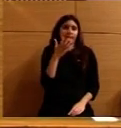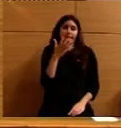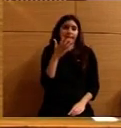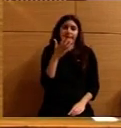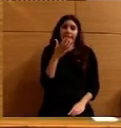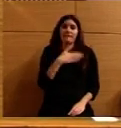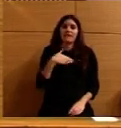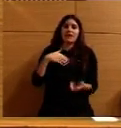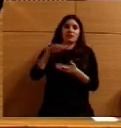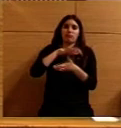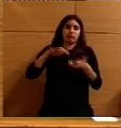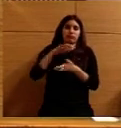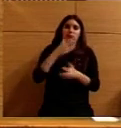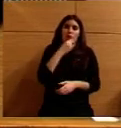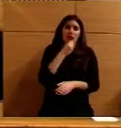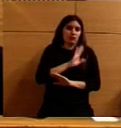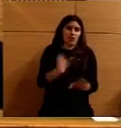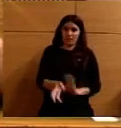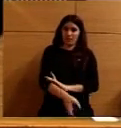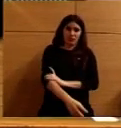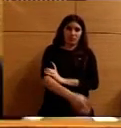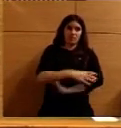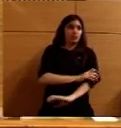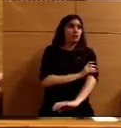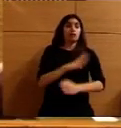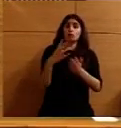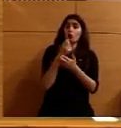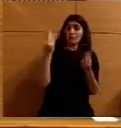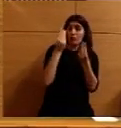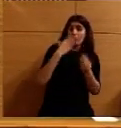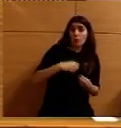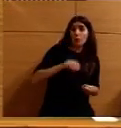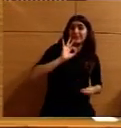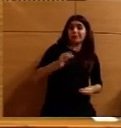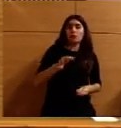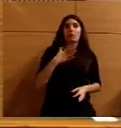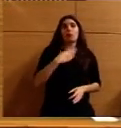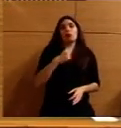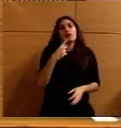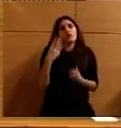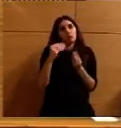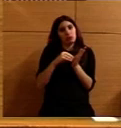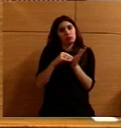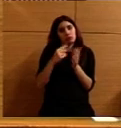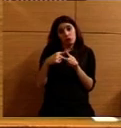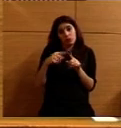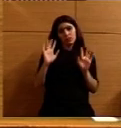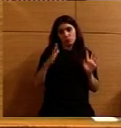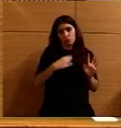voler fer espectacle d'aquestes coses. I li dic, tot és millorable, però podria dir-li moltes coses.